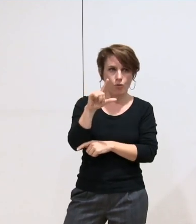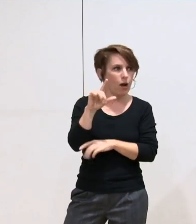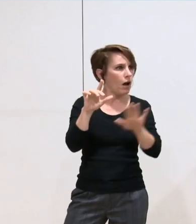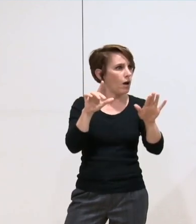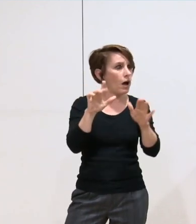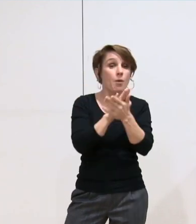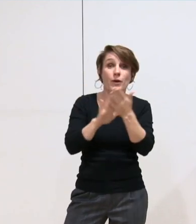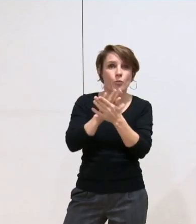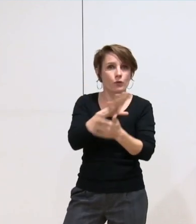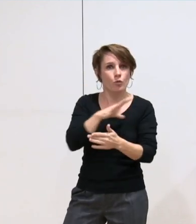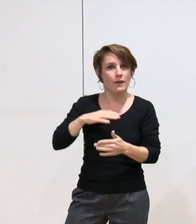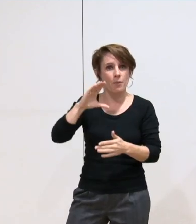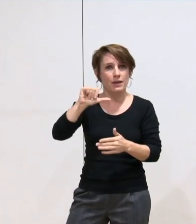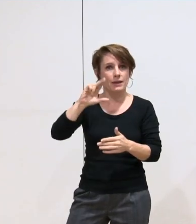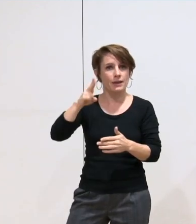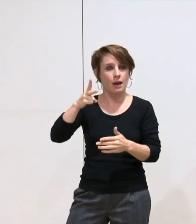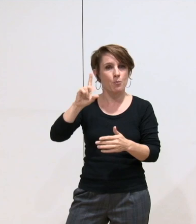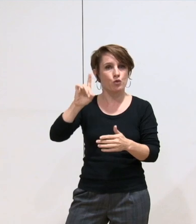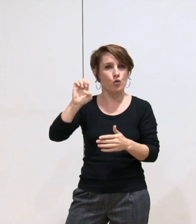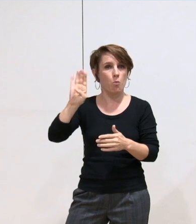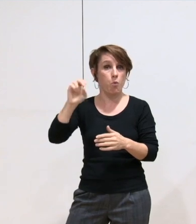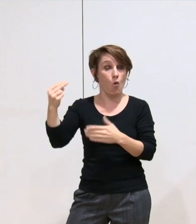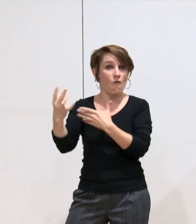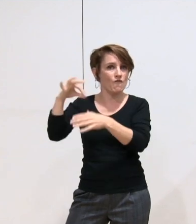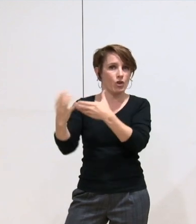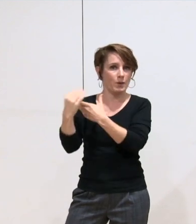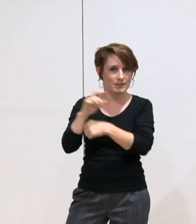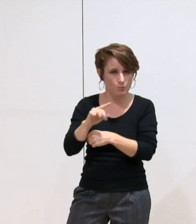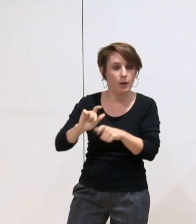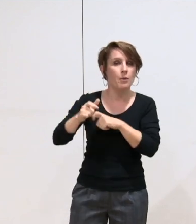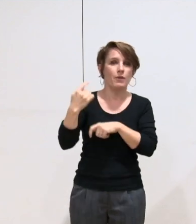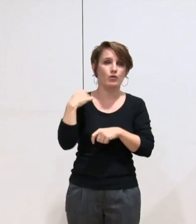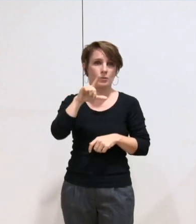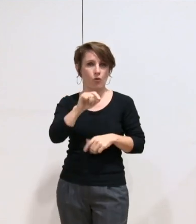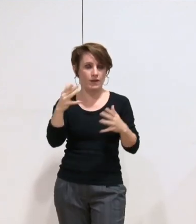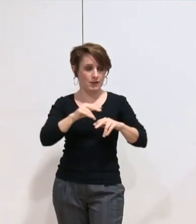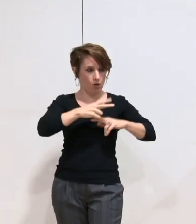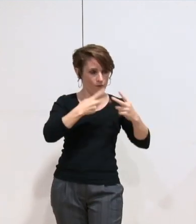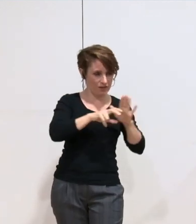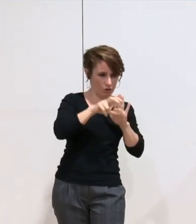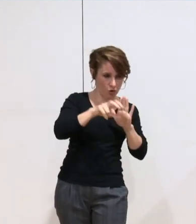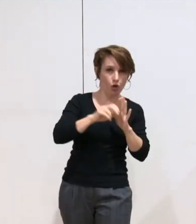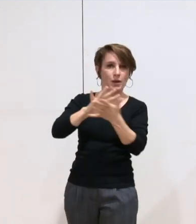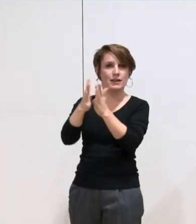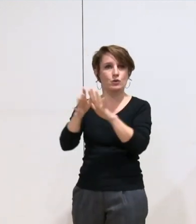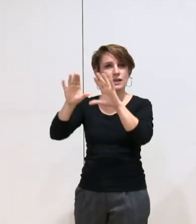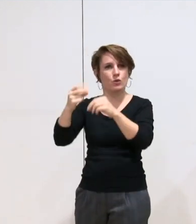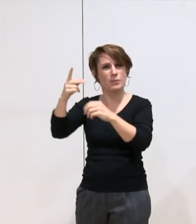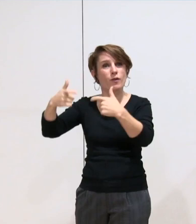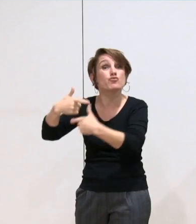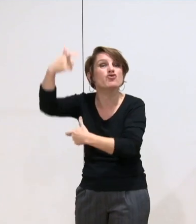ne prend pas part au vote. Convention de mise à disposition temporaire de locaux entre la ville de Grenoble et l'association des habitants des